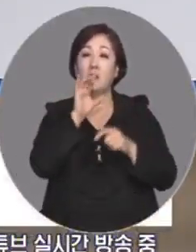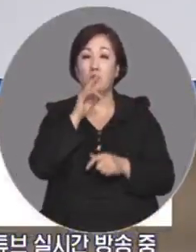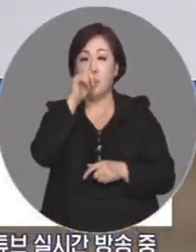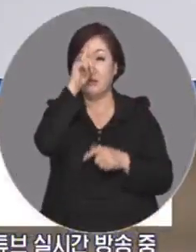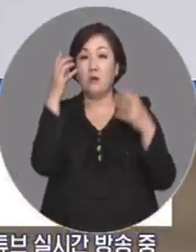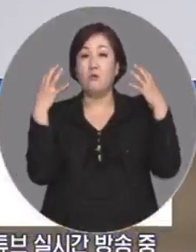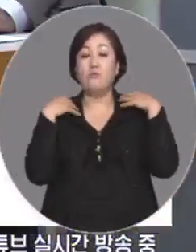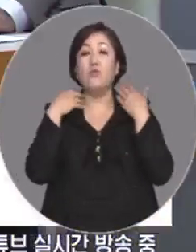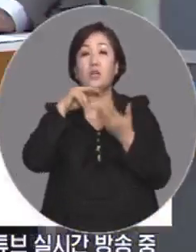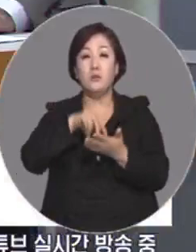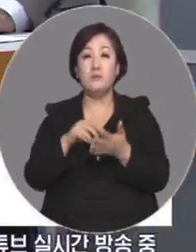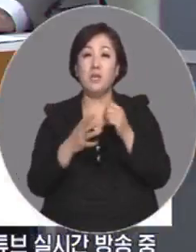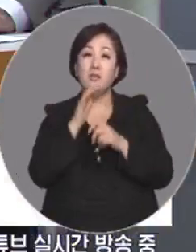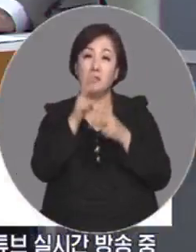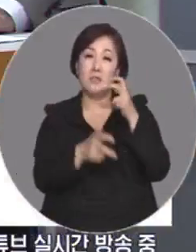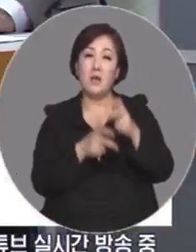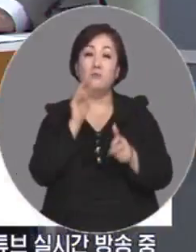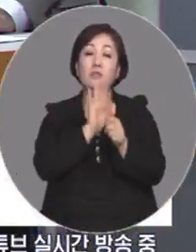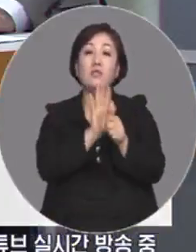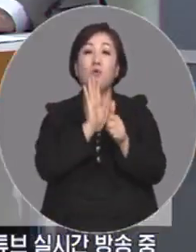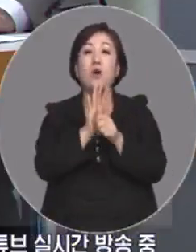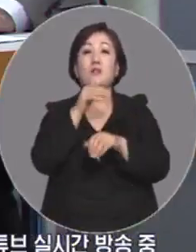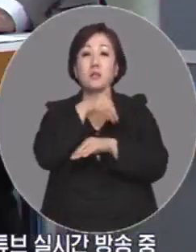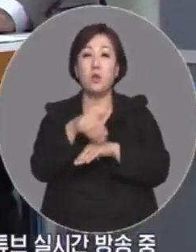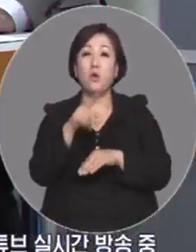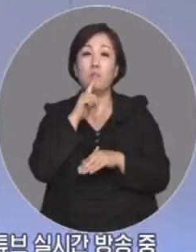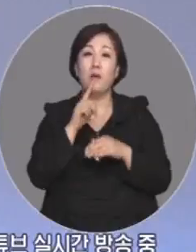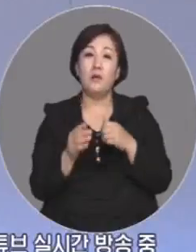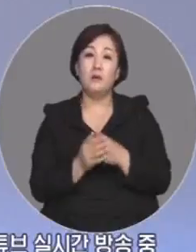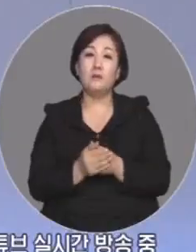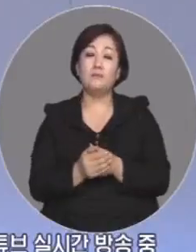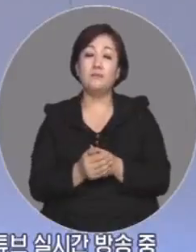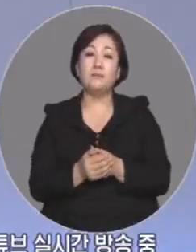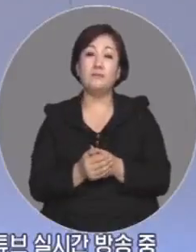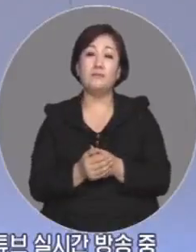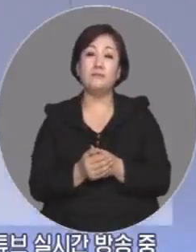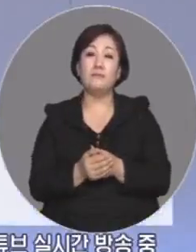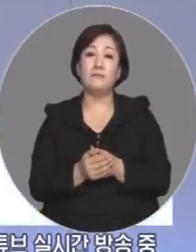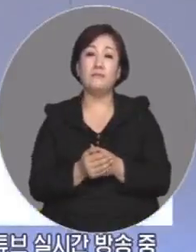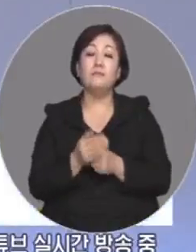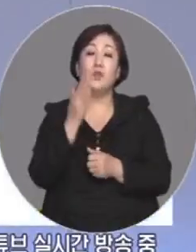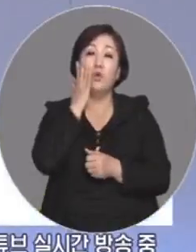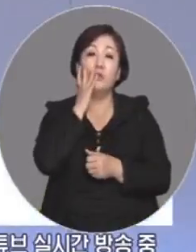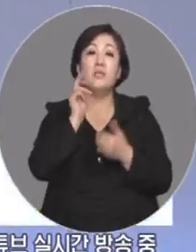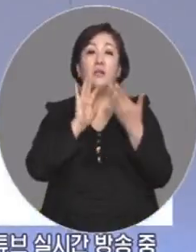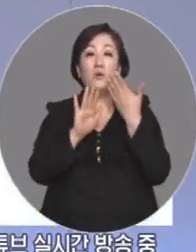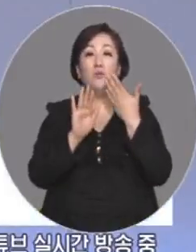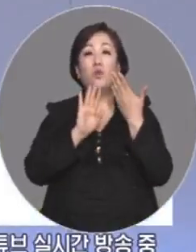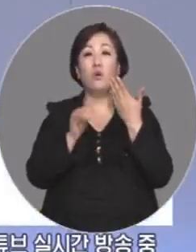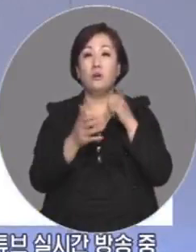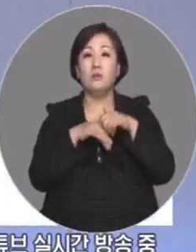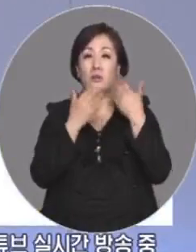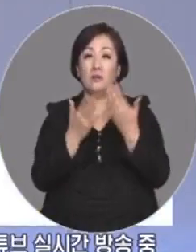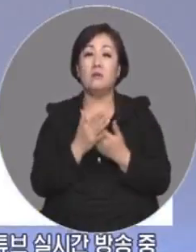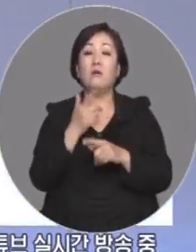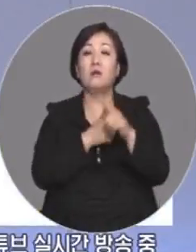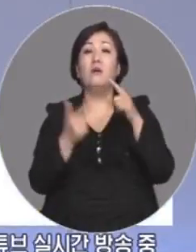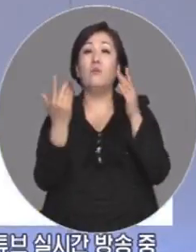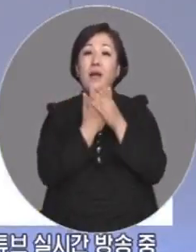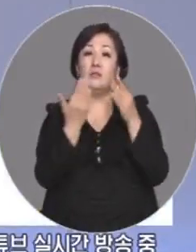중앙정부 차원에서 이 사업을 적극 지원하겠다고 밝혔습니다. 이 울산이 앞으로 미래 세대들이 먹고 살수